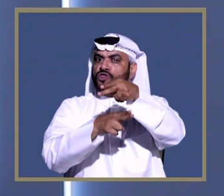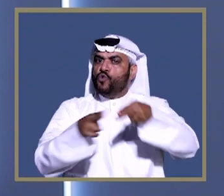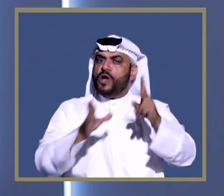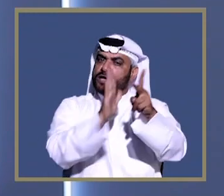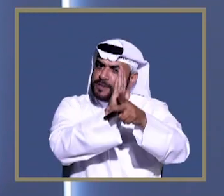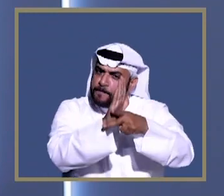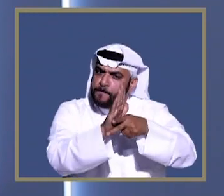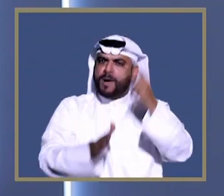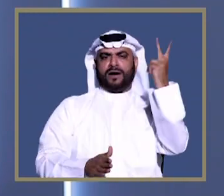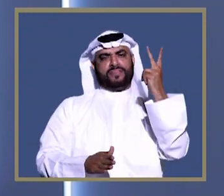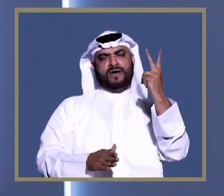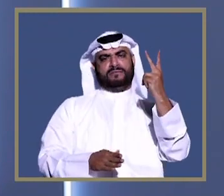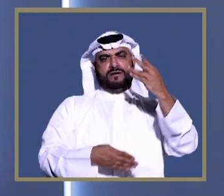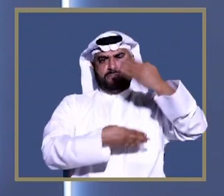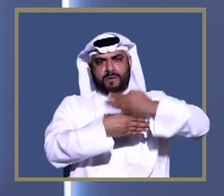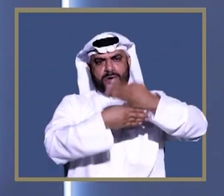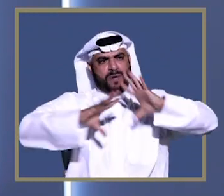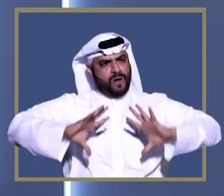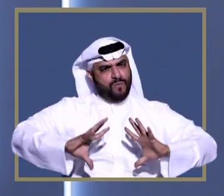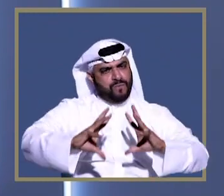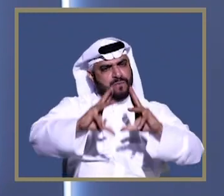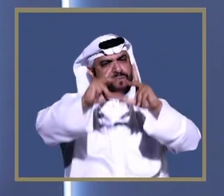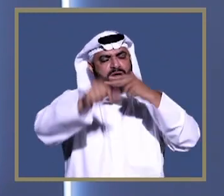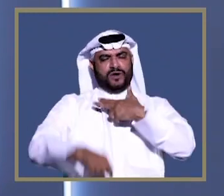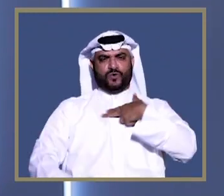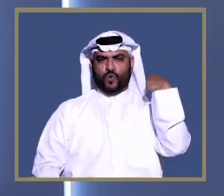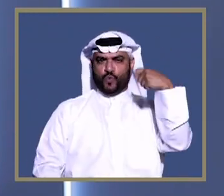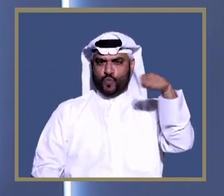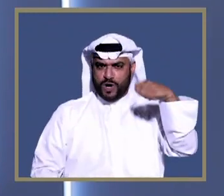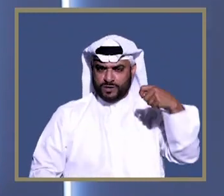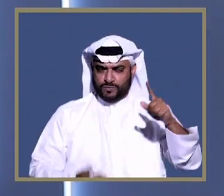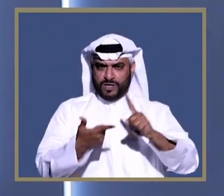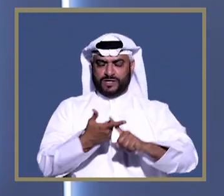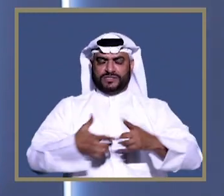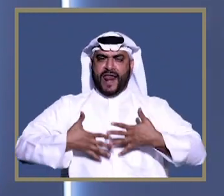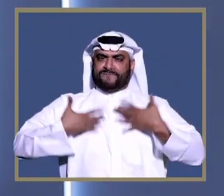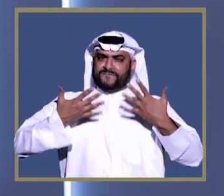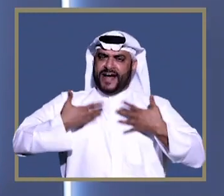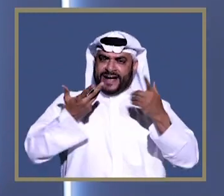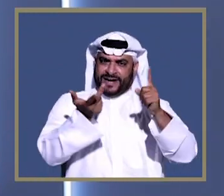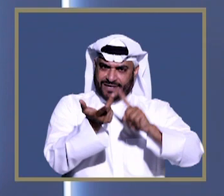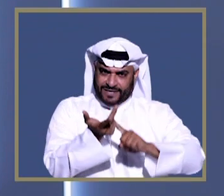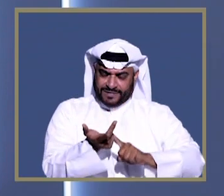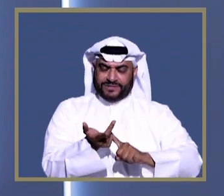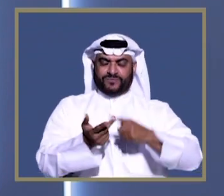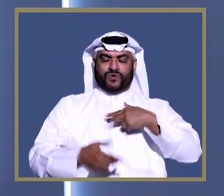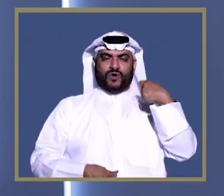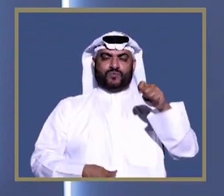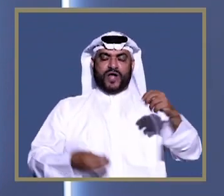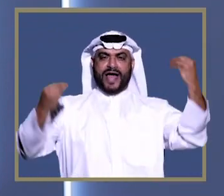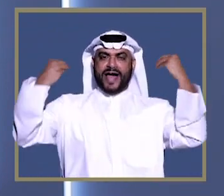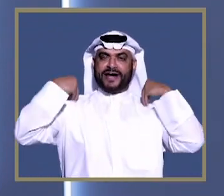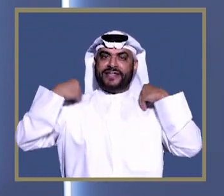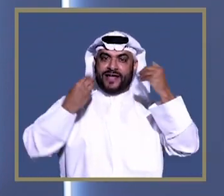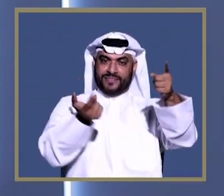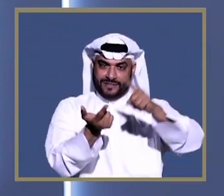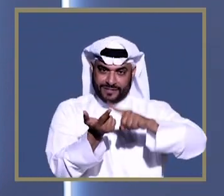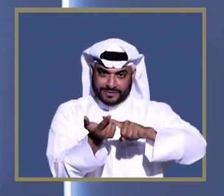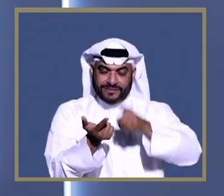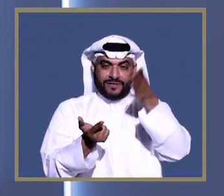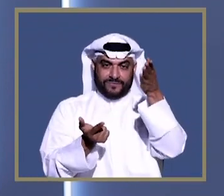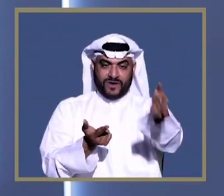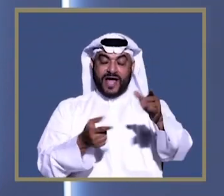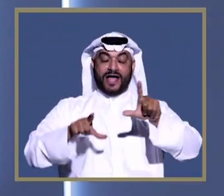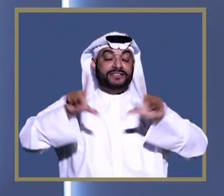إلى إعادة البناء في جميع القطاعات، القطاع الترويحي والترفيهي، القطاع الرياضي،